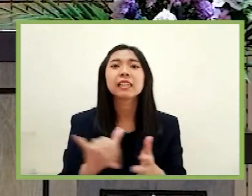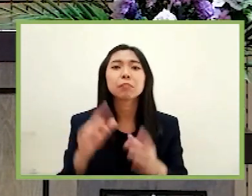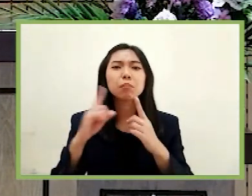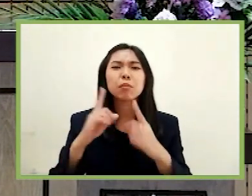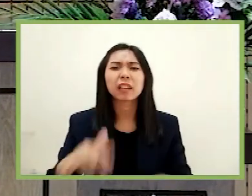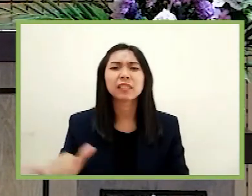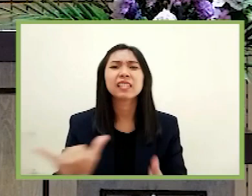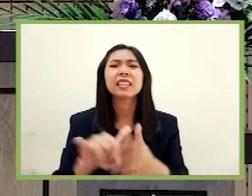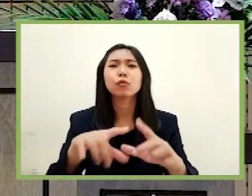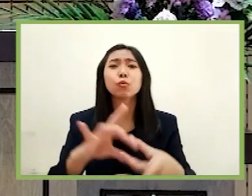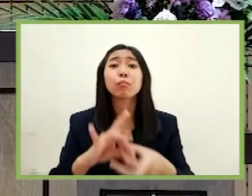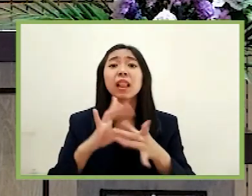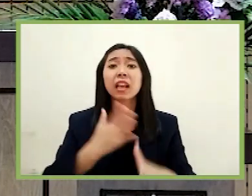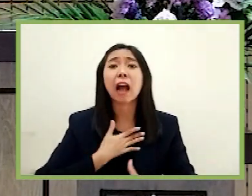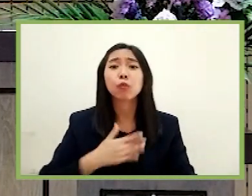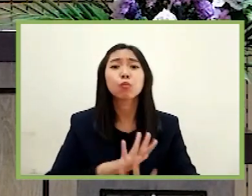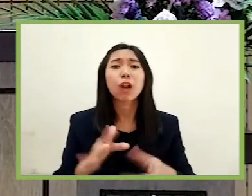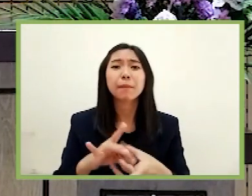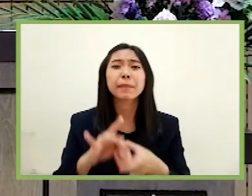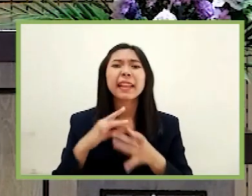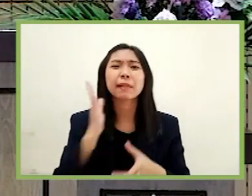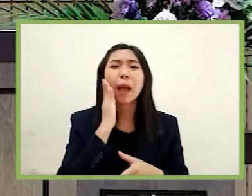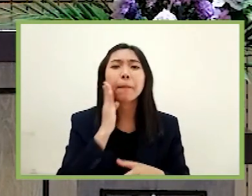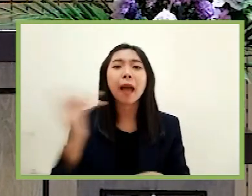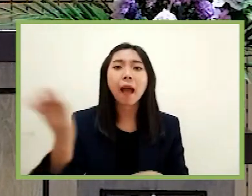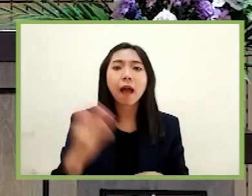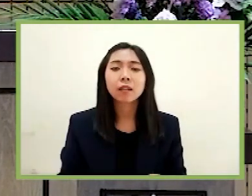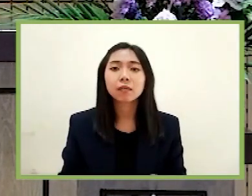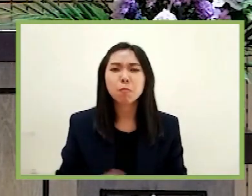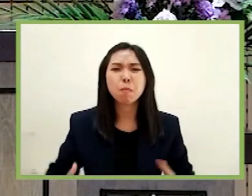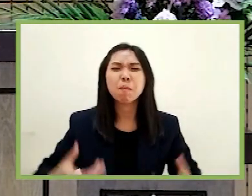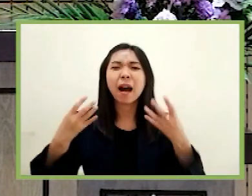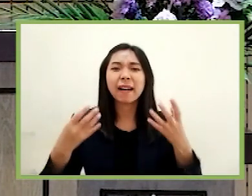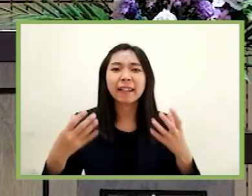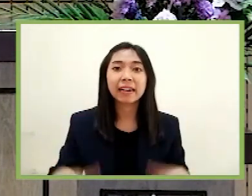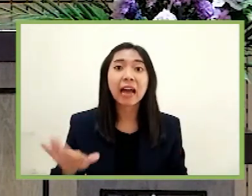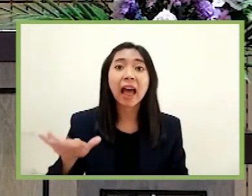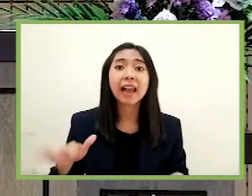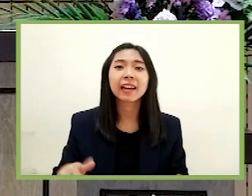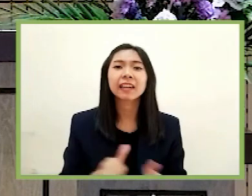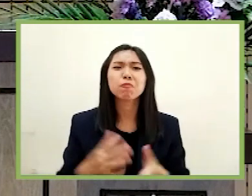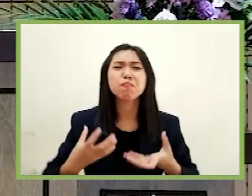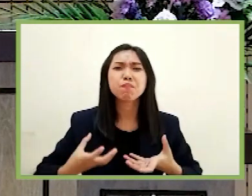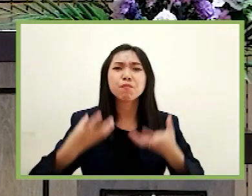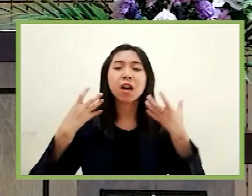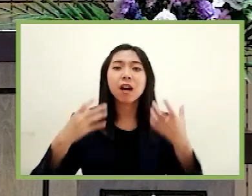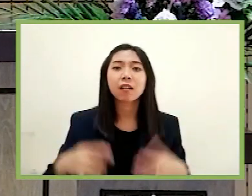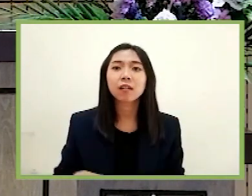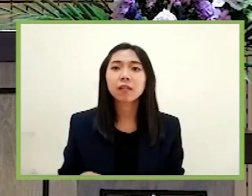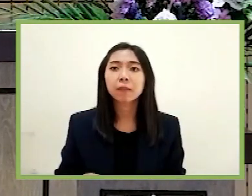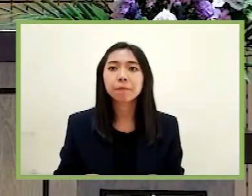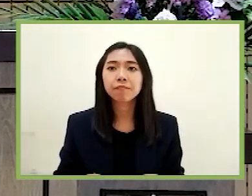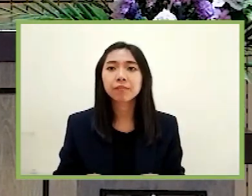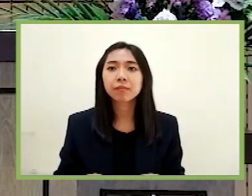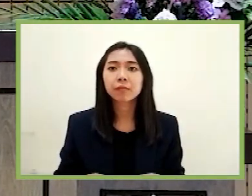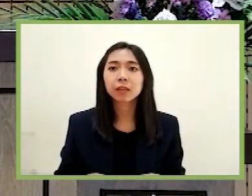lihat adalah ini milikku mau jadi apa ya terserah aku bukan milik kamu bukan punya kamu